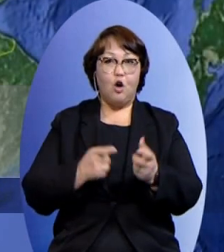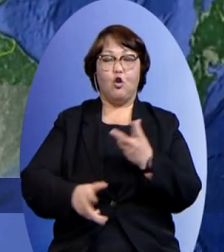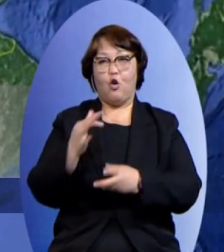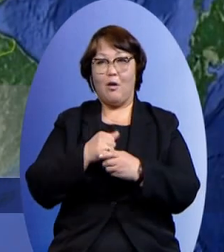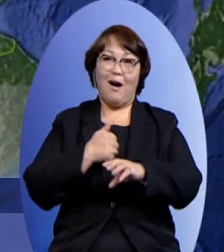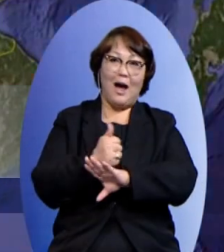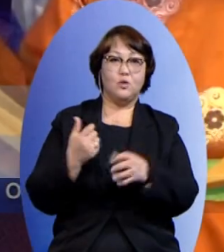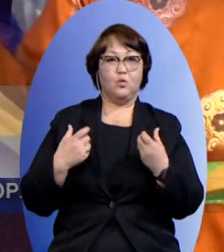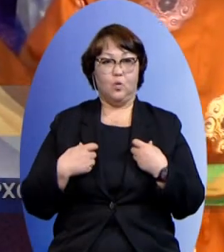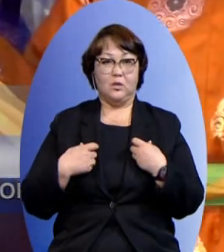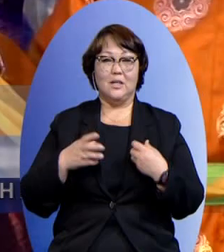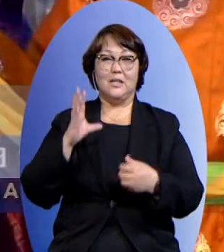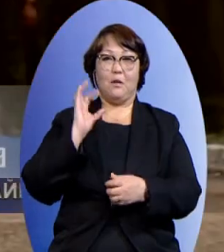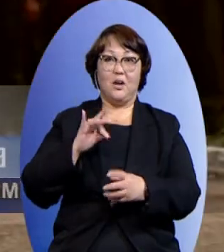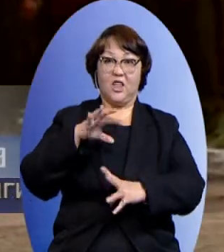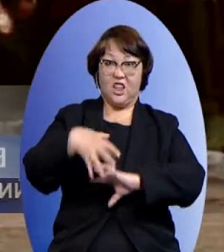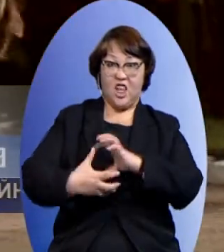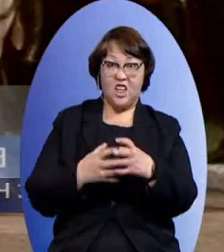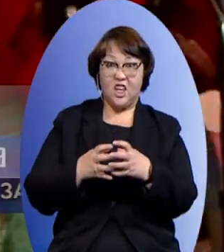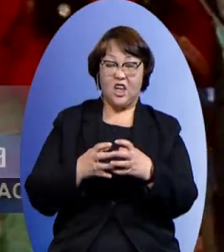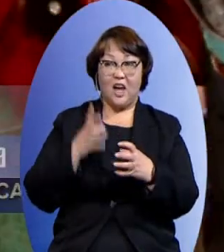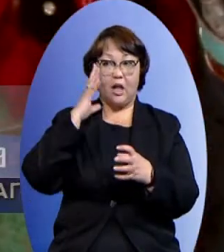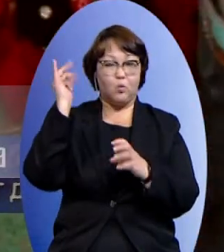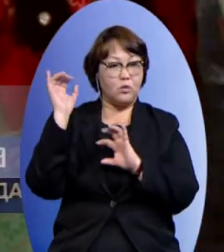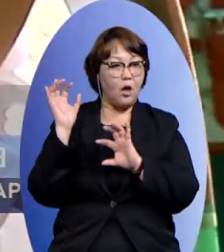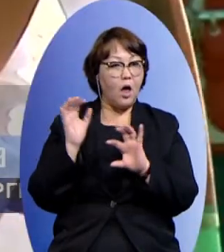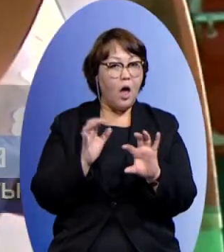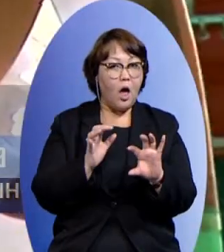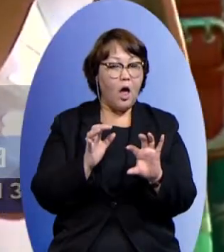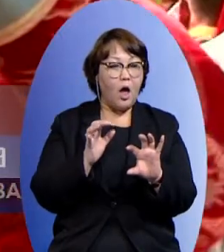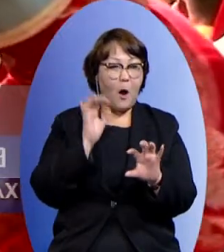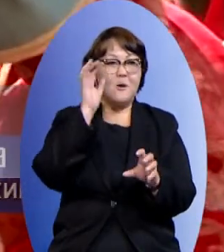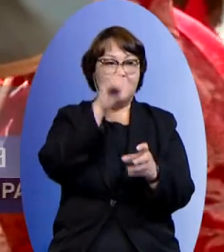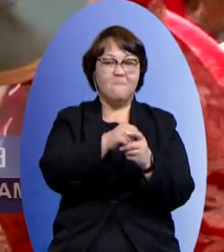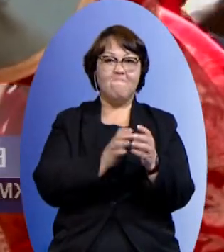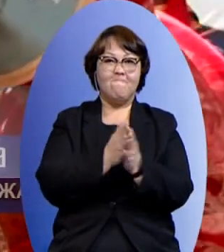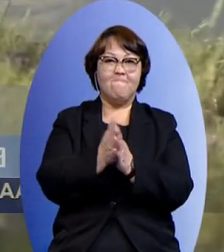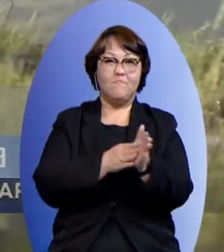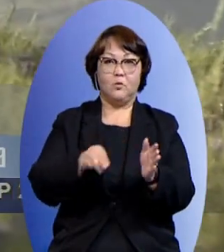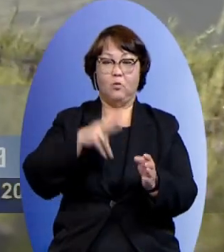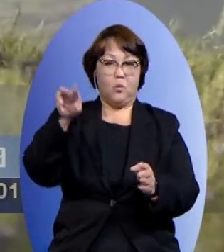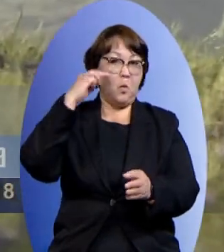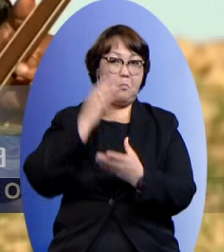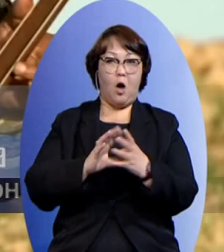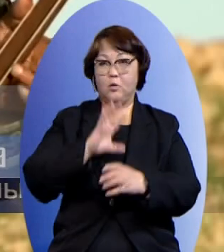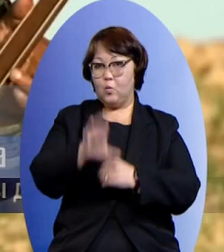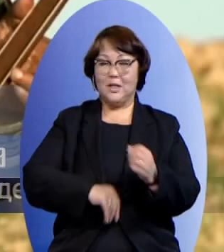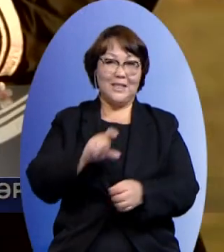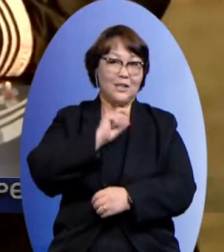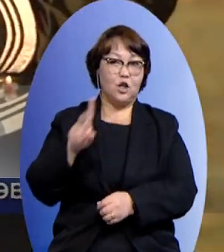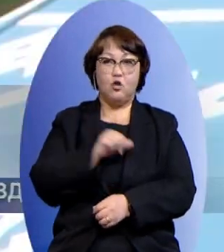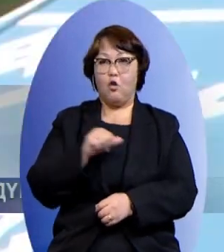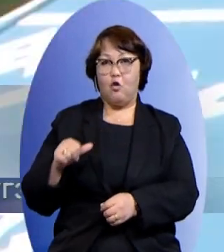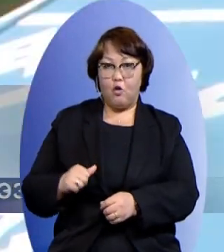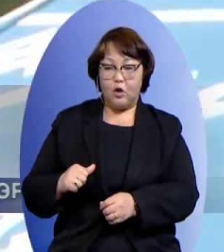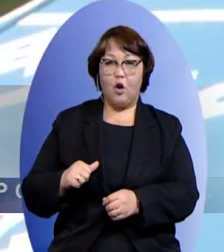бүх салбарт дэлхийн нийтийн сонирхол тухайн улс руу чиглэж байдаг түүх туршлага бий. Тухайн орны олон улсын зах зээлд өөрийн байр сууриа илэрхийлэх орон зайг